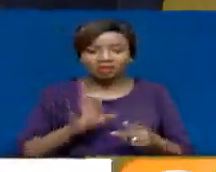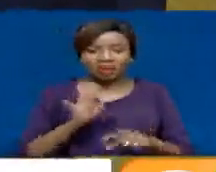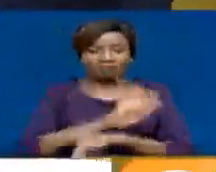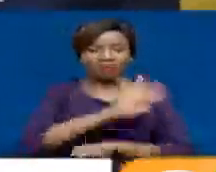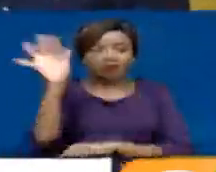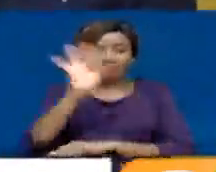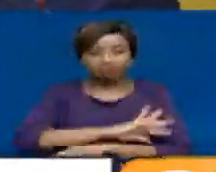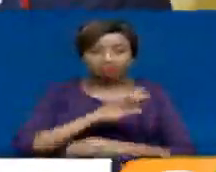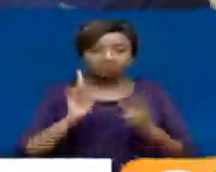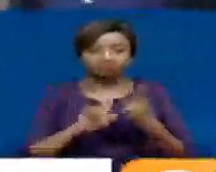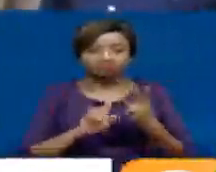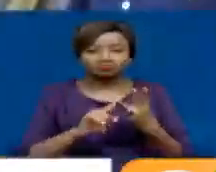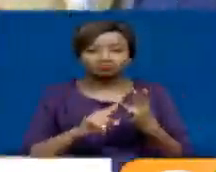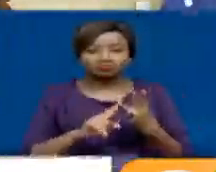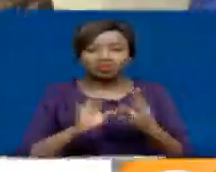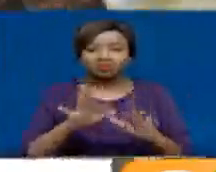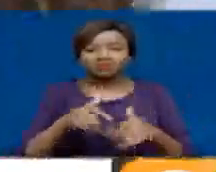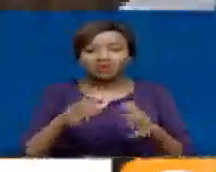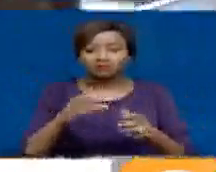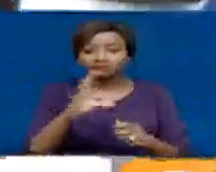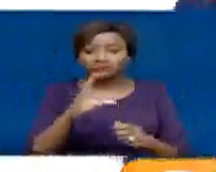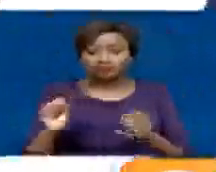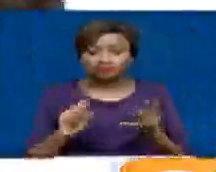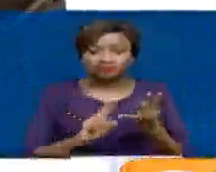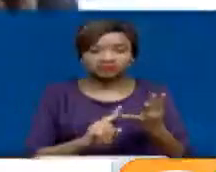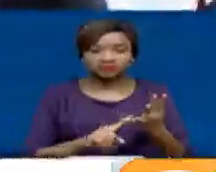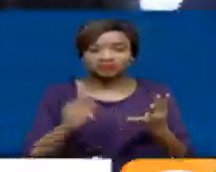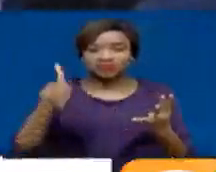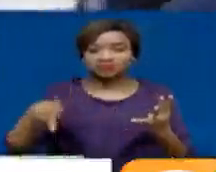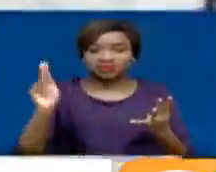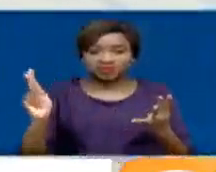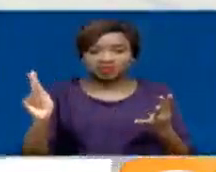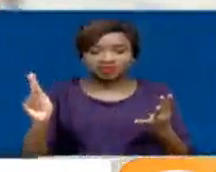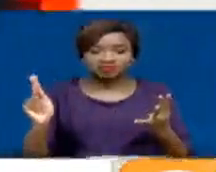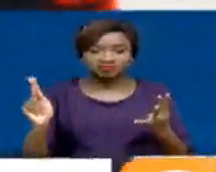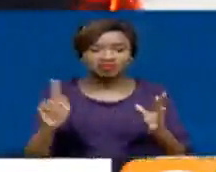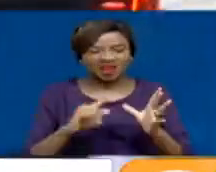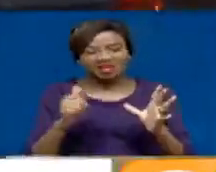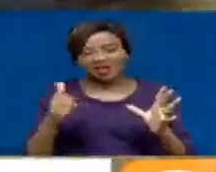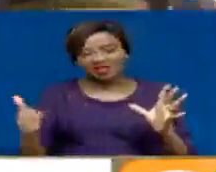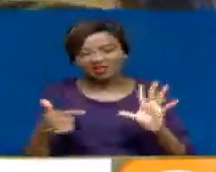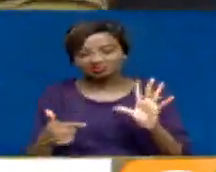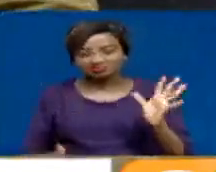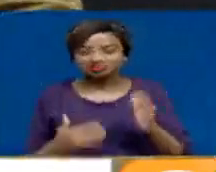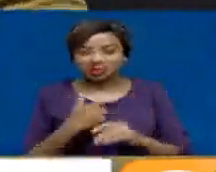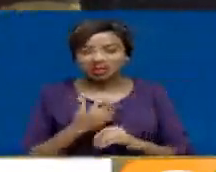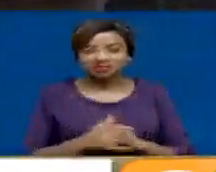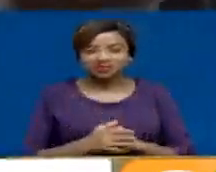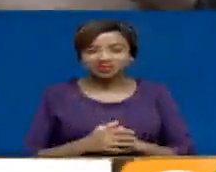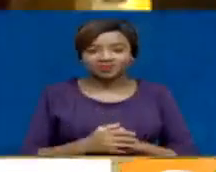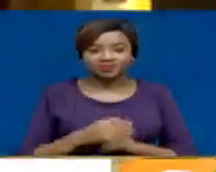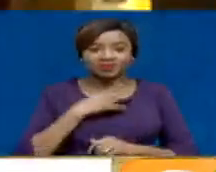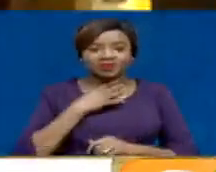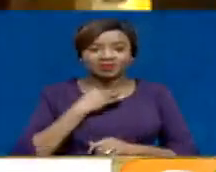Ngilu, waziri wa kilimo Peter Munya na mbunge wa zamani Peter Kenneth, miongoni mwa wengine. Wandani wa kinara wa Wiper